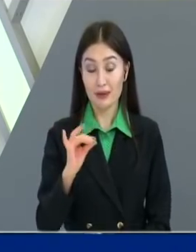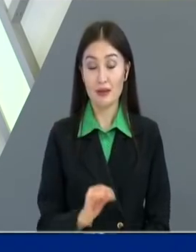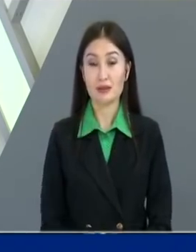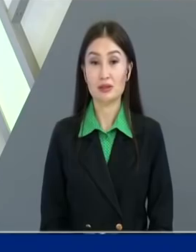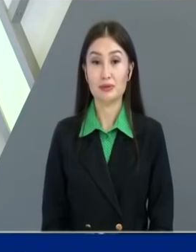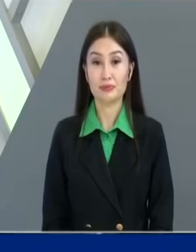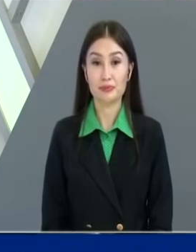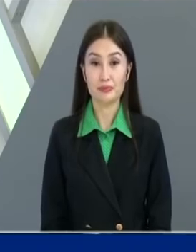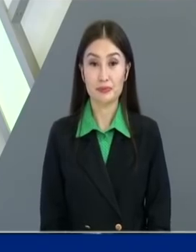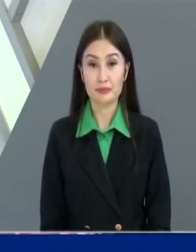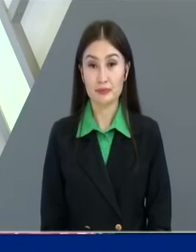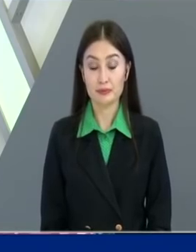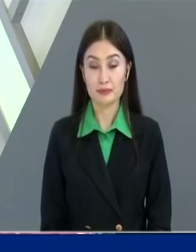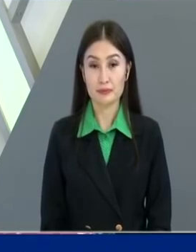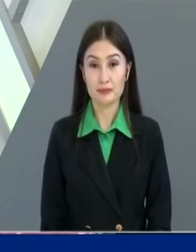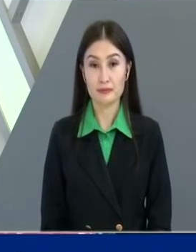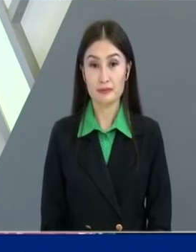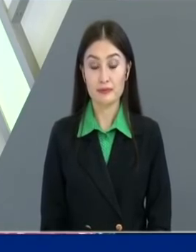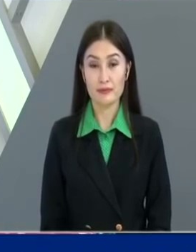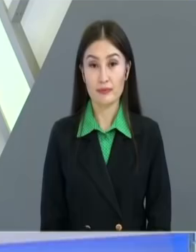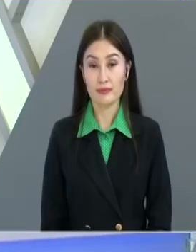Бекжан Токтосунов, Алато 24.